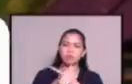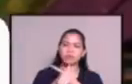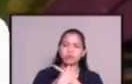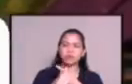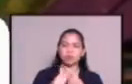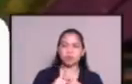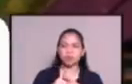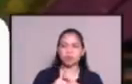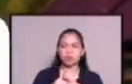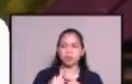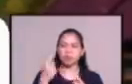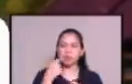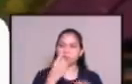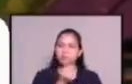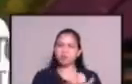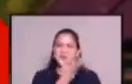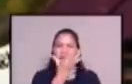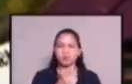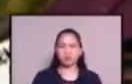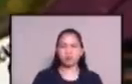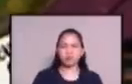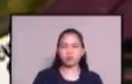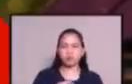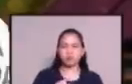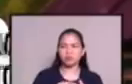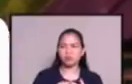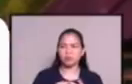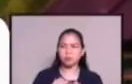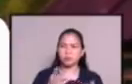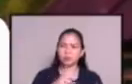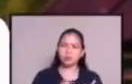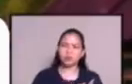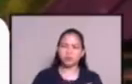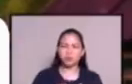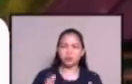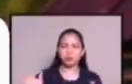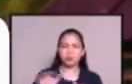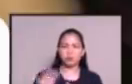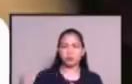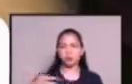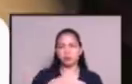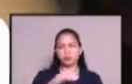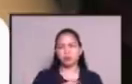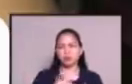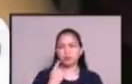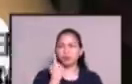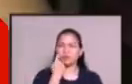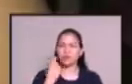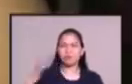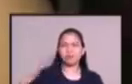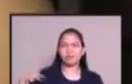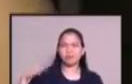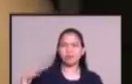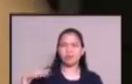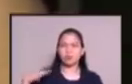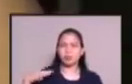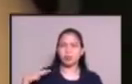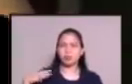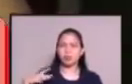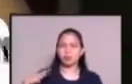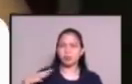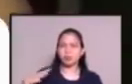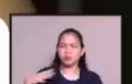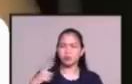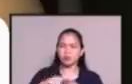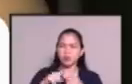mga mayaman na part po, mga nakapalibot sa amin, ganun. Kanina hintay kami ng hintay, yung pala doon sa